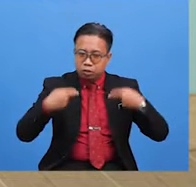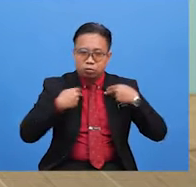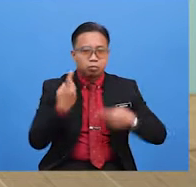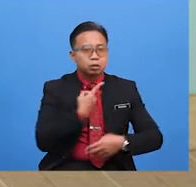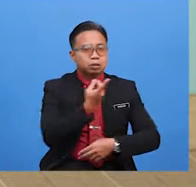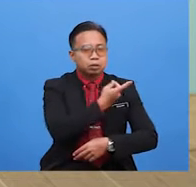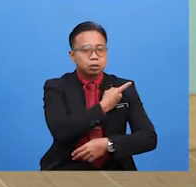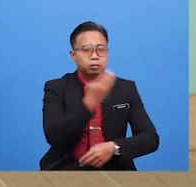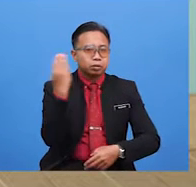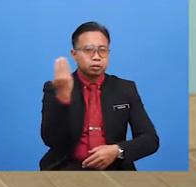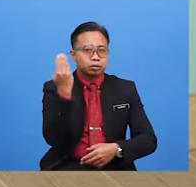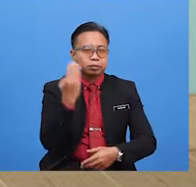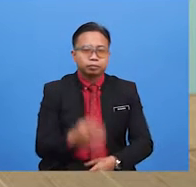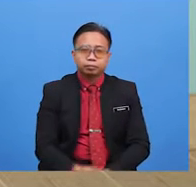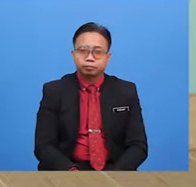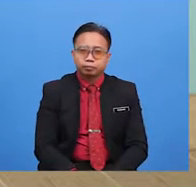kita.